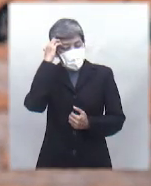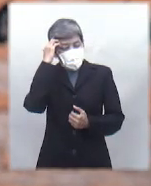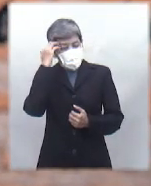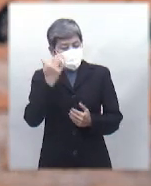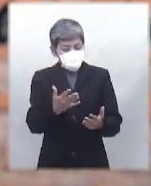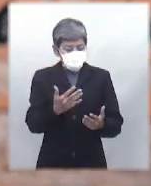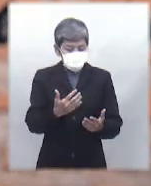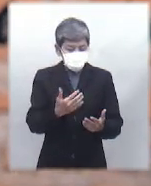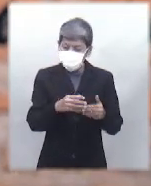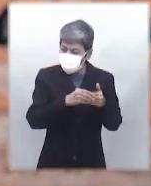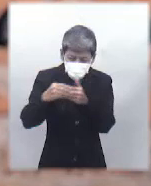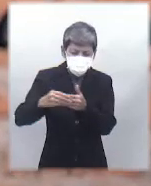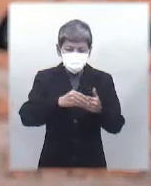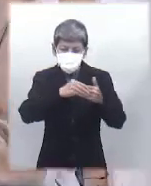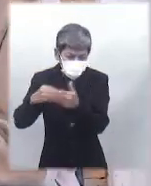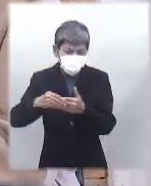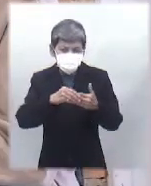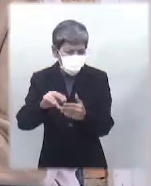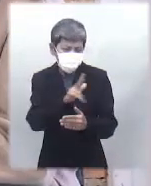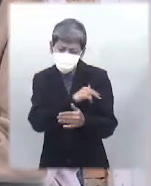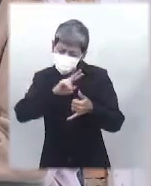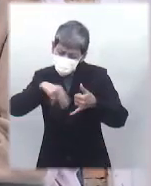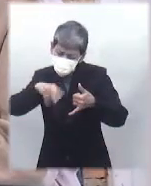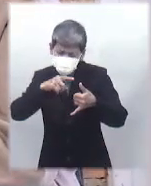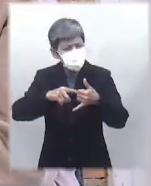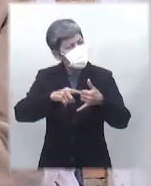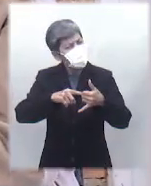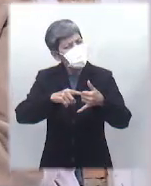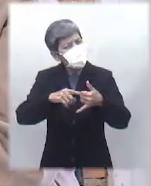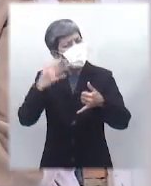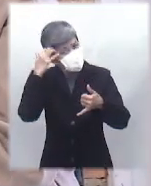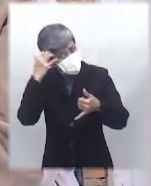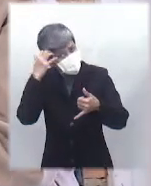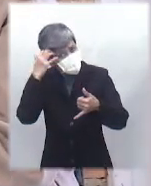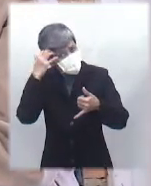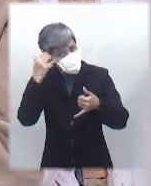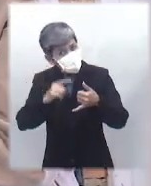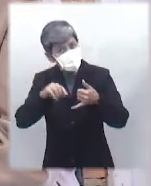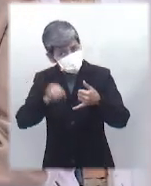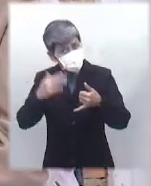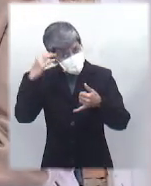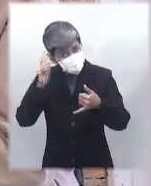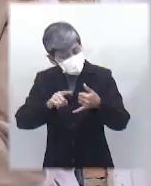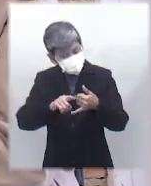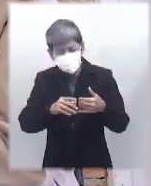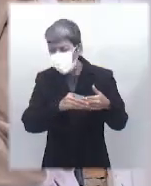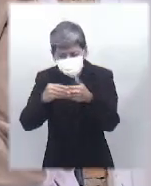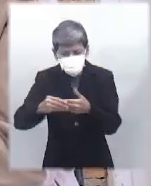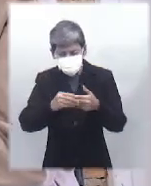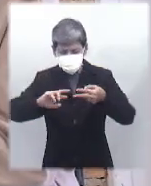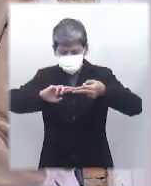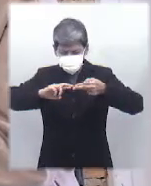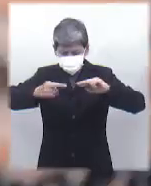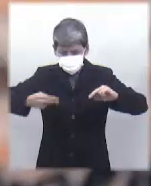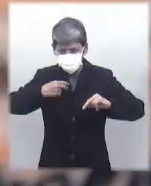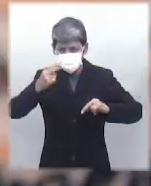เราจะต้องไปตรวจซ้ำให้รู้ว่าก็เป็นดาวซินโดรมจริงหรือเปล่าก็ต้องไปตรวจโครโมโซม